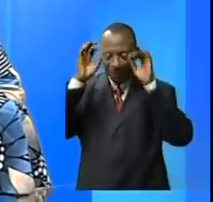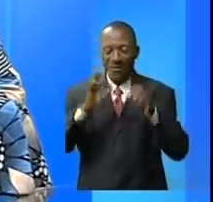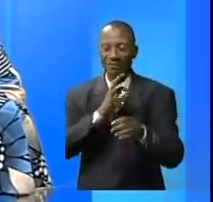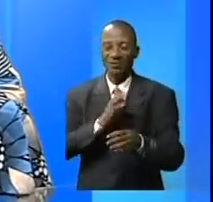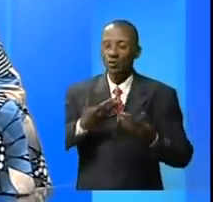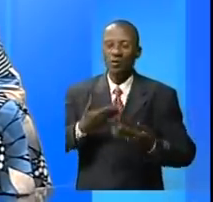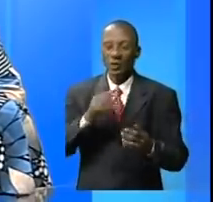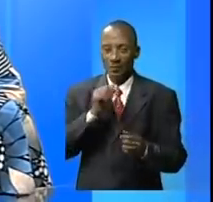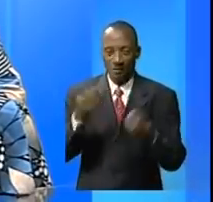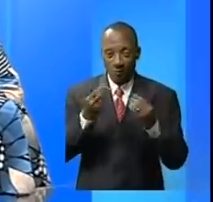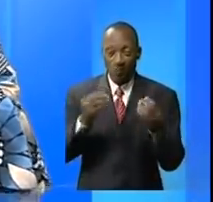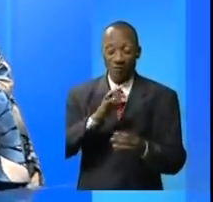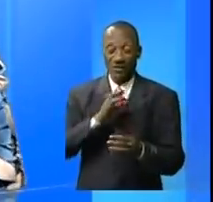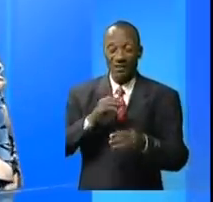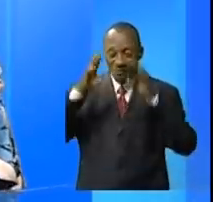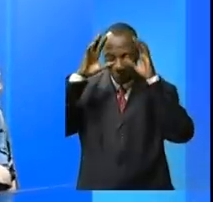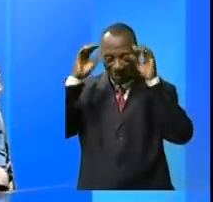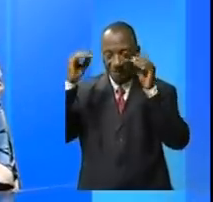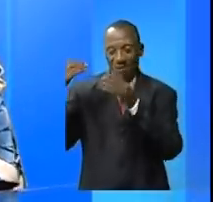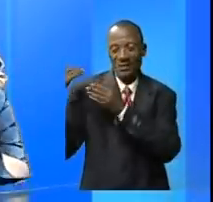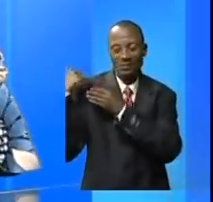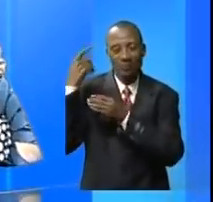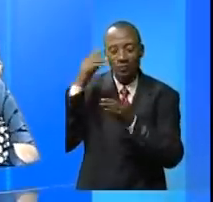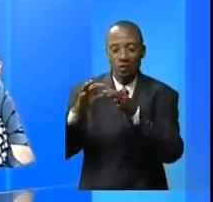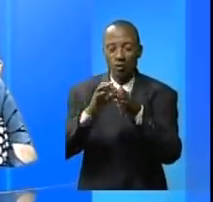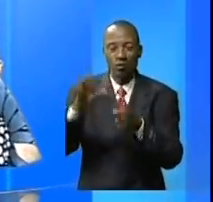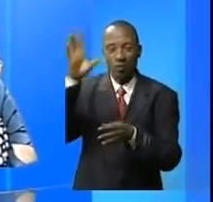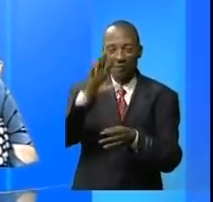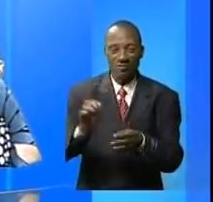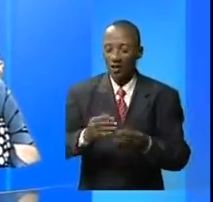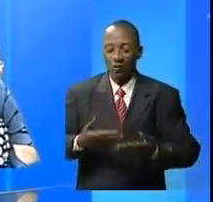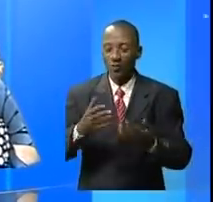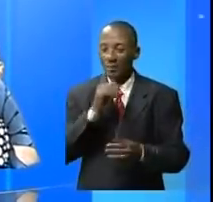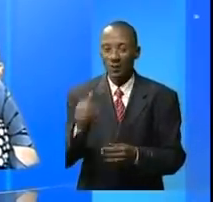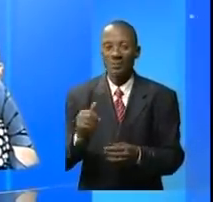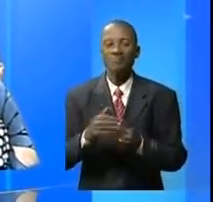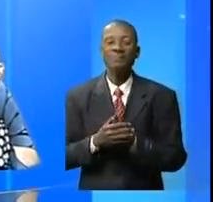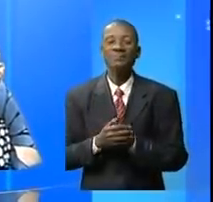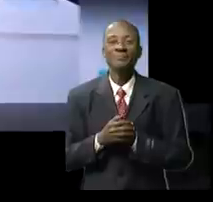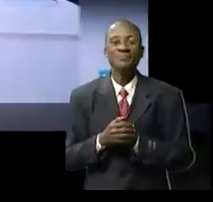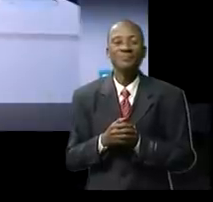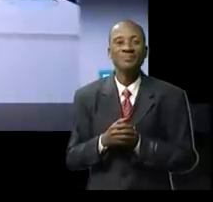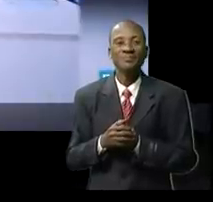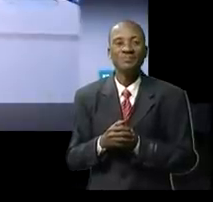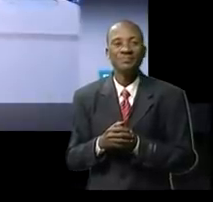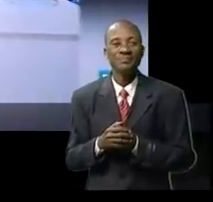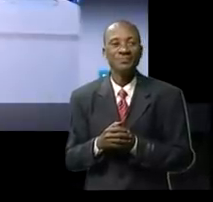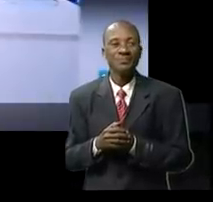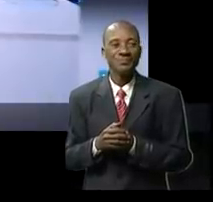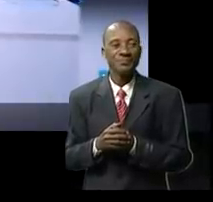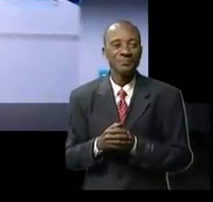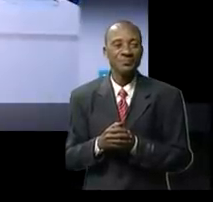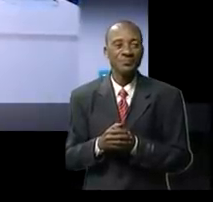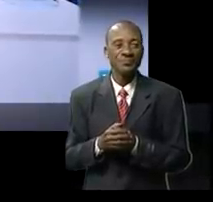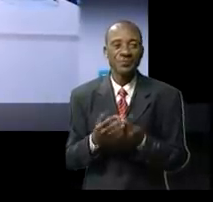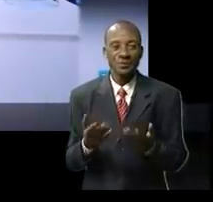libération immédiate du président Alpha Condé. Un commentaire de Patrick Michel Mukoui. Ce qui s'apparentait à un